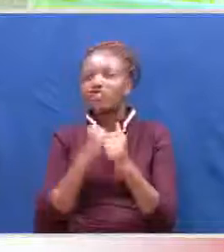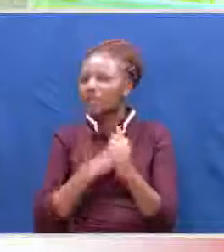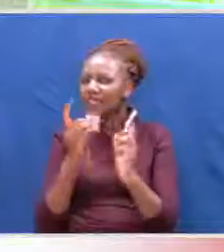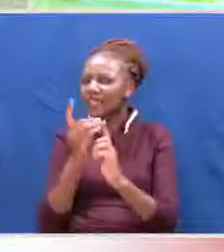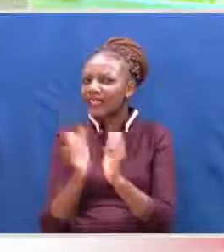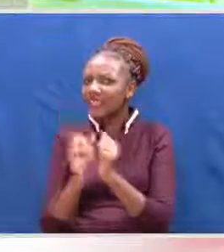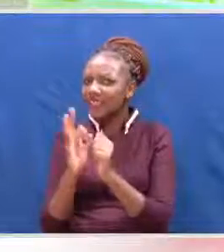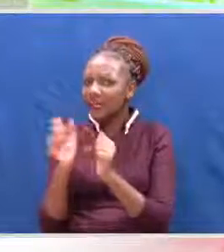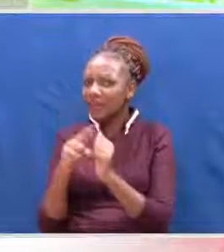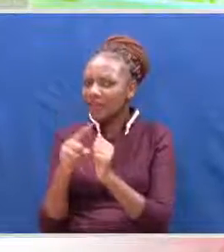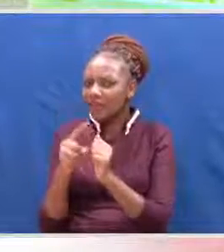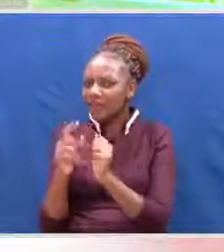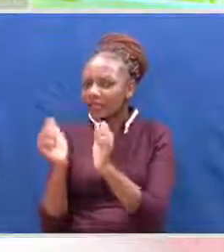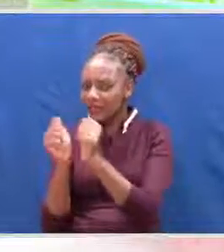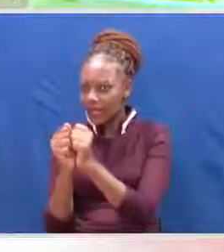Nilikuwa